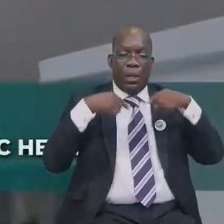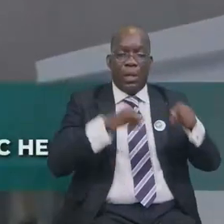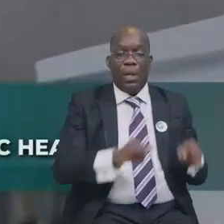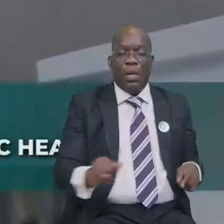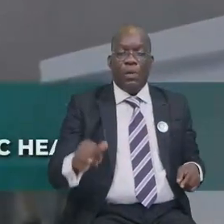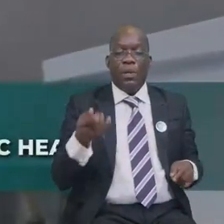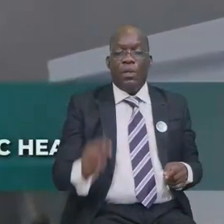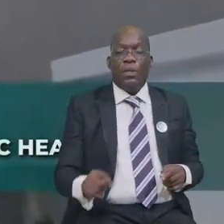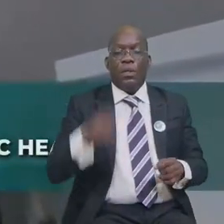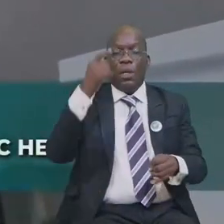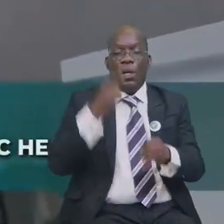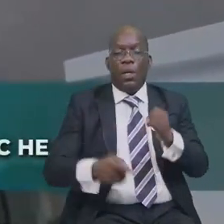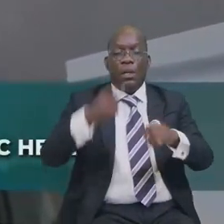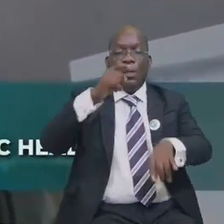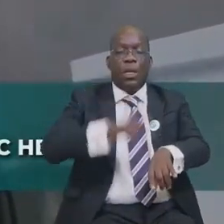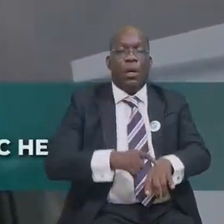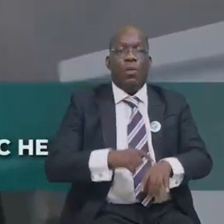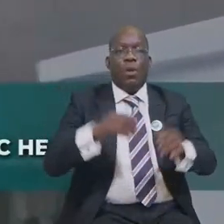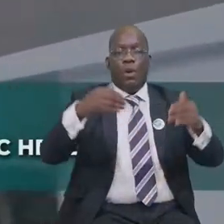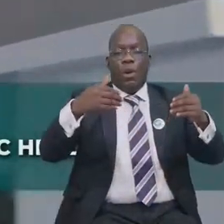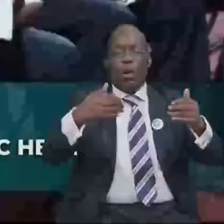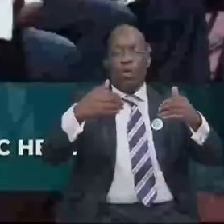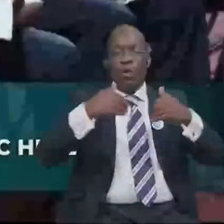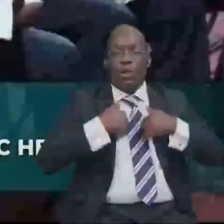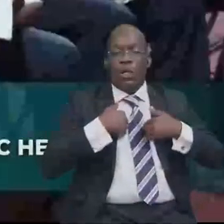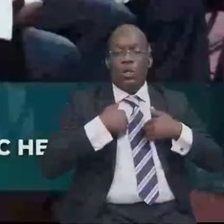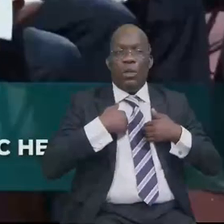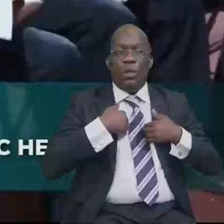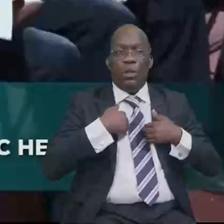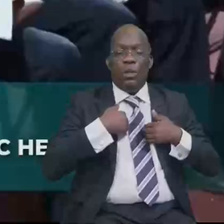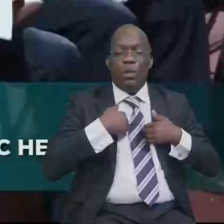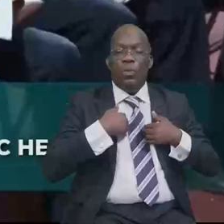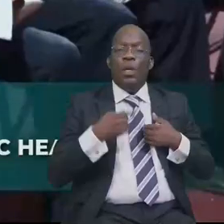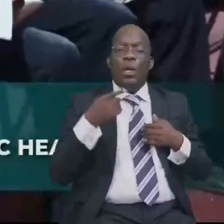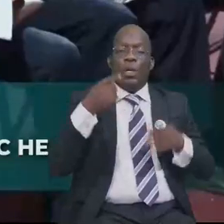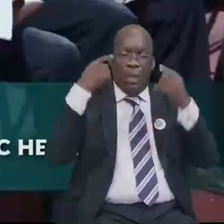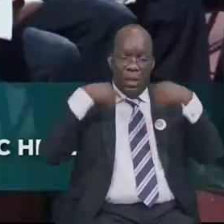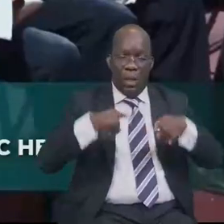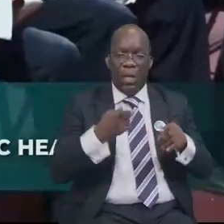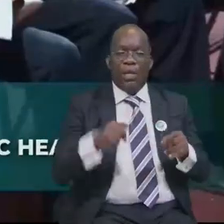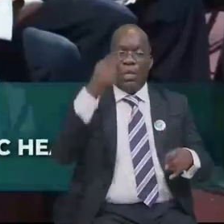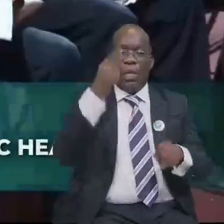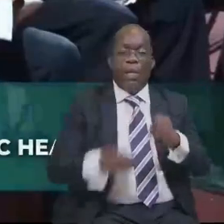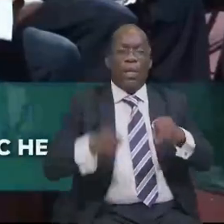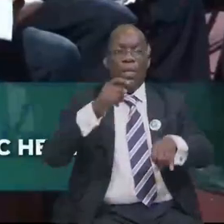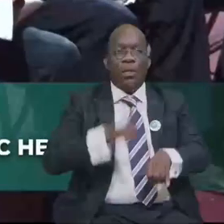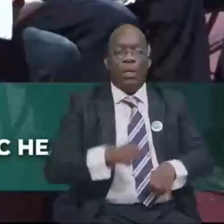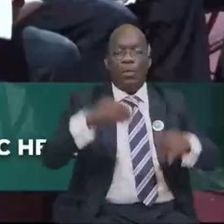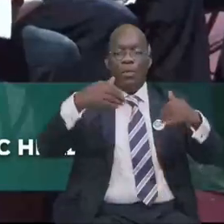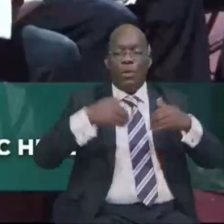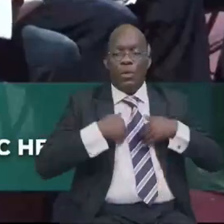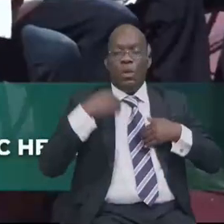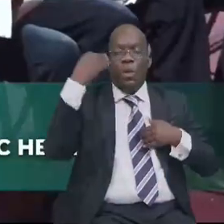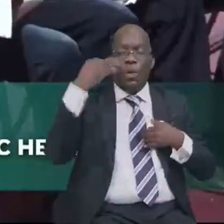la possession de la fin des temps. Déclarer la possession de la fin des temps de la